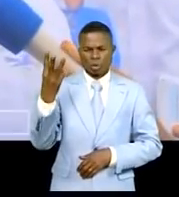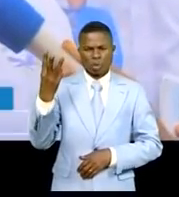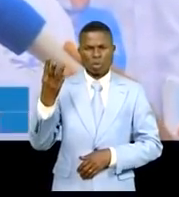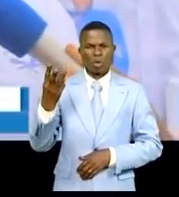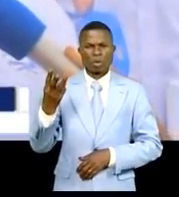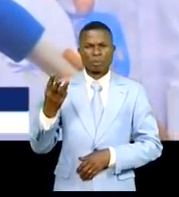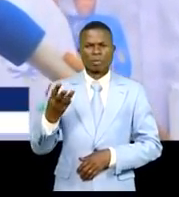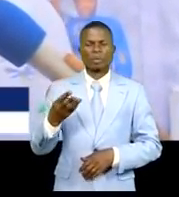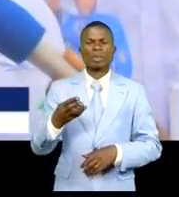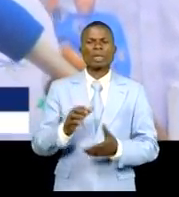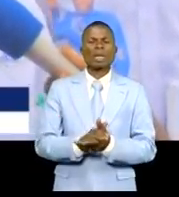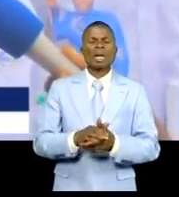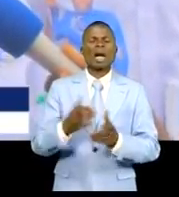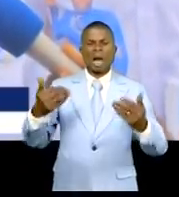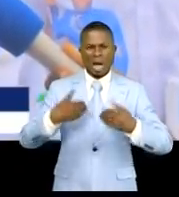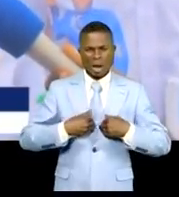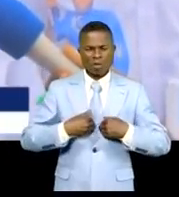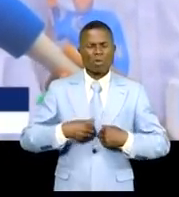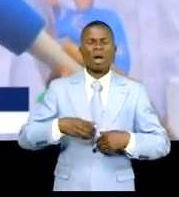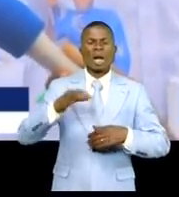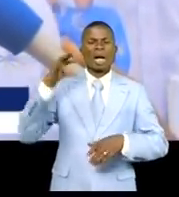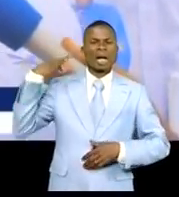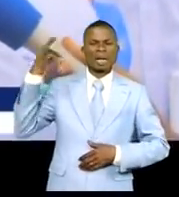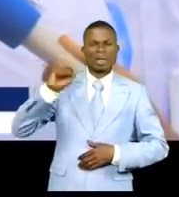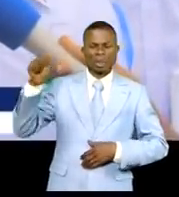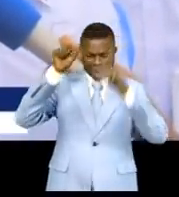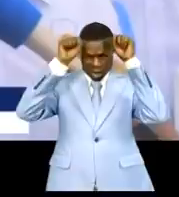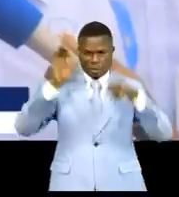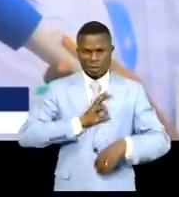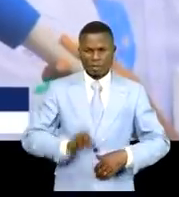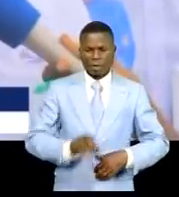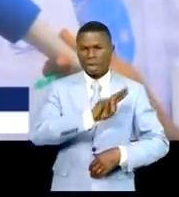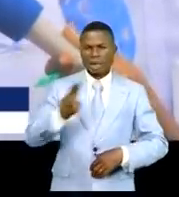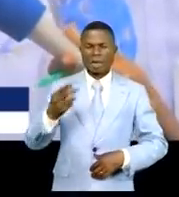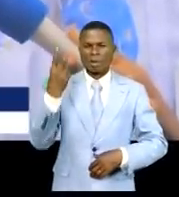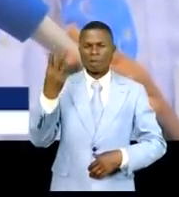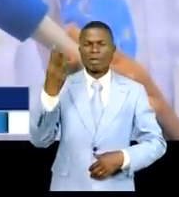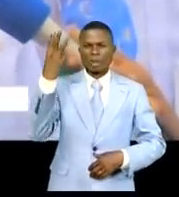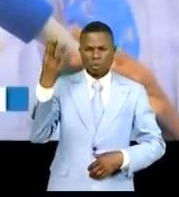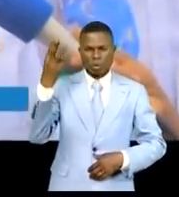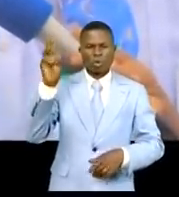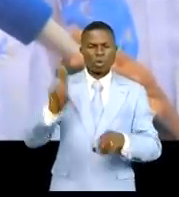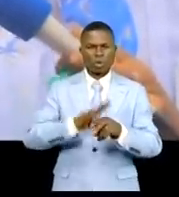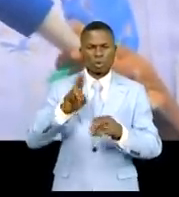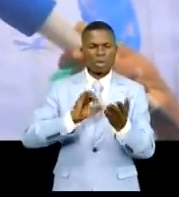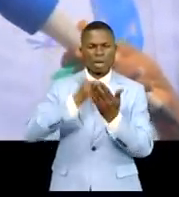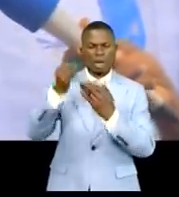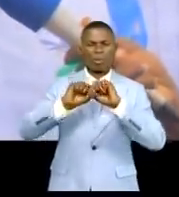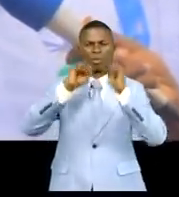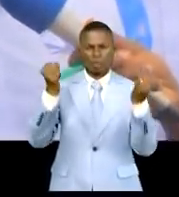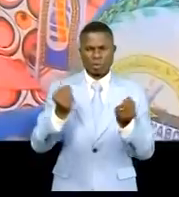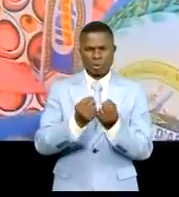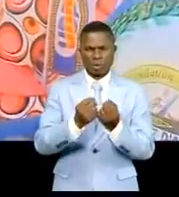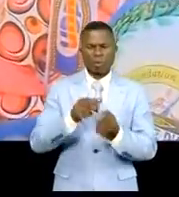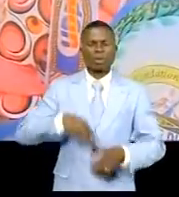L'UDPS doit avoir sa propre majorité parce qu'en 2023, le président Félix-Antoine Tshisekedi doit appliquer notre programme de société de